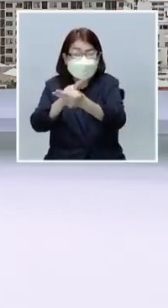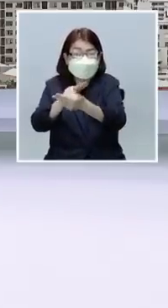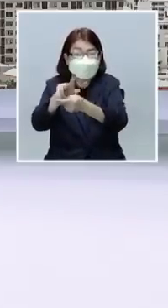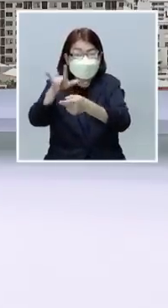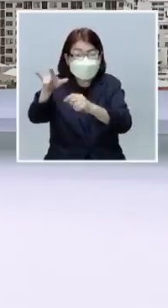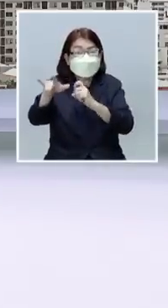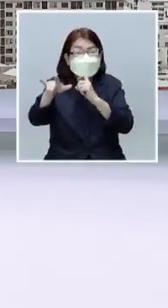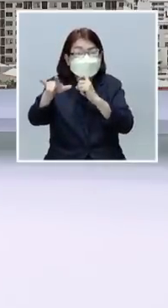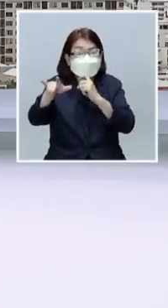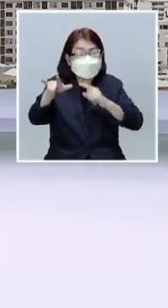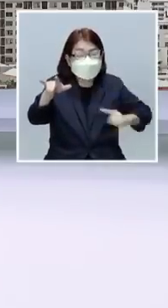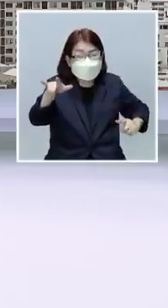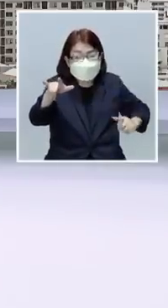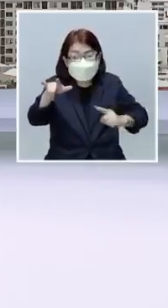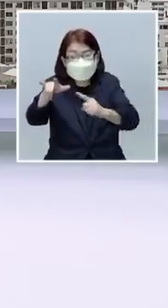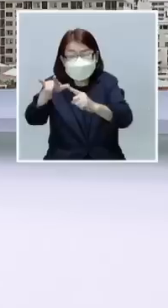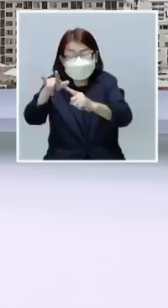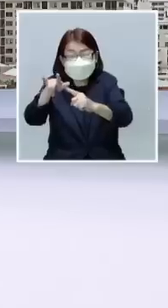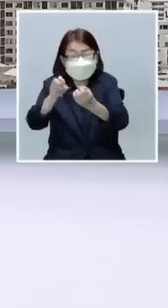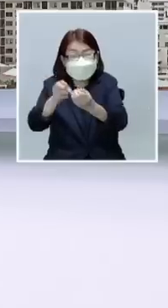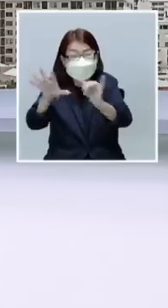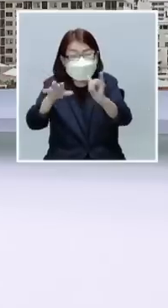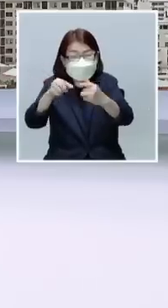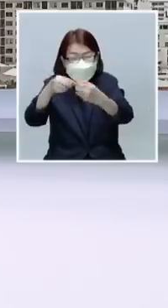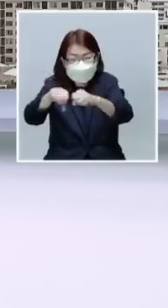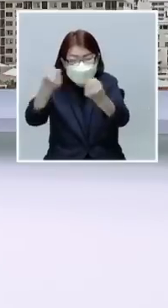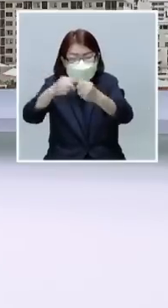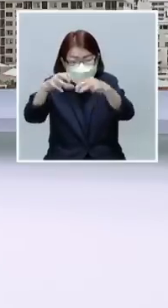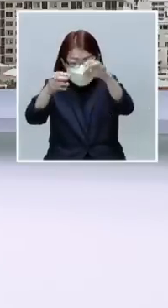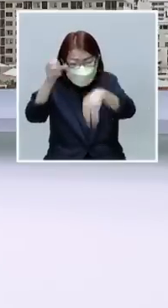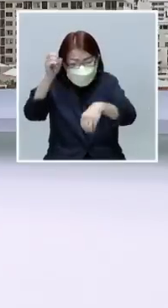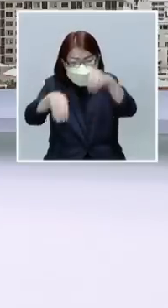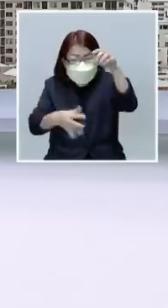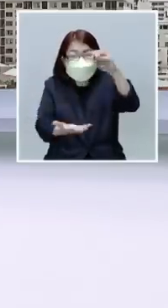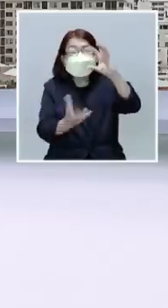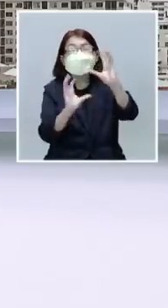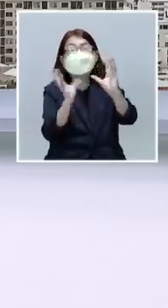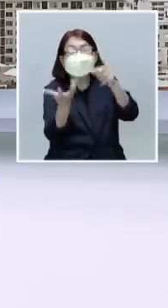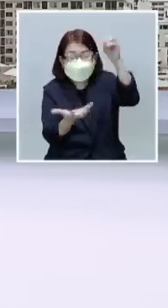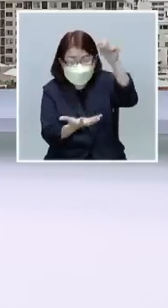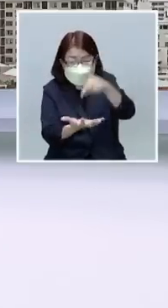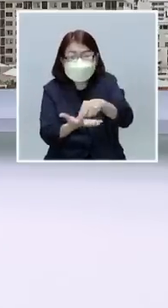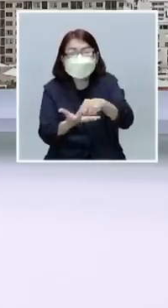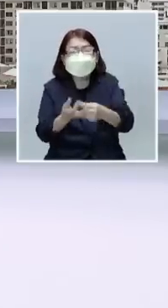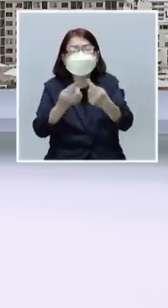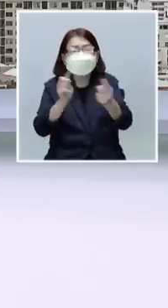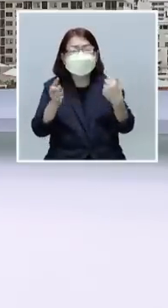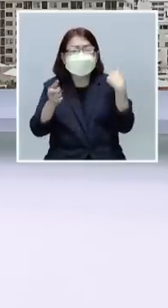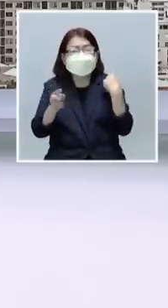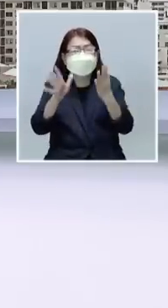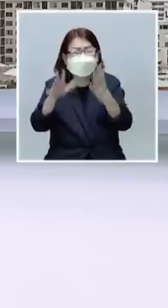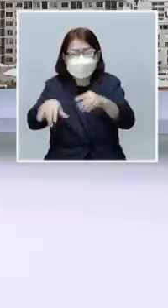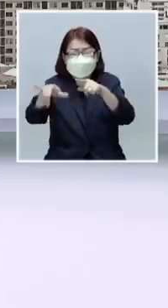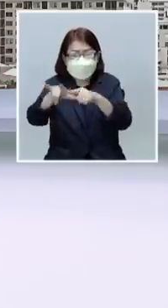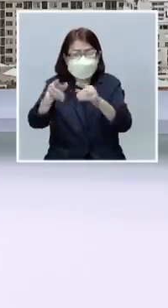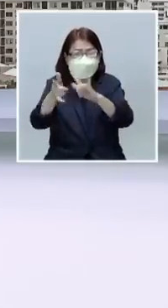สิ่งที่ตามมาคือเศษซากดาวเทียมนับแสนชิ้นหลายฝ่ายกังวลว่าเดี๋ยวมันจะไปมีผลกระทบกับนักบินอวกาศที่อยู่ภายในสถ